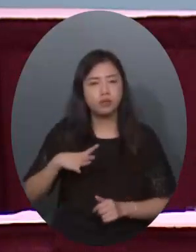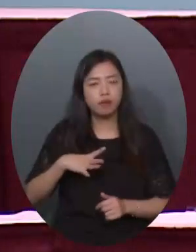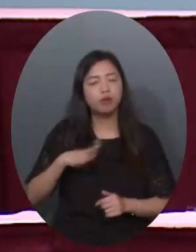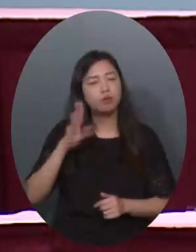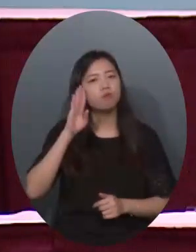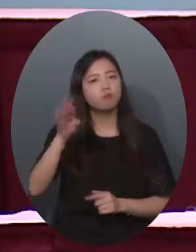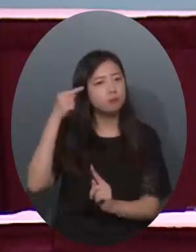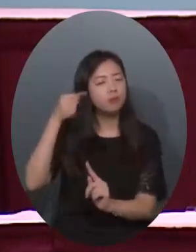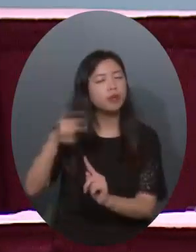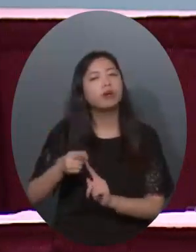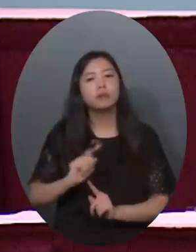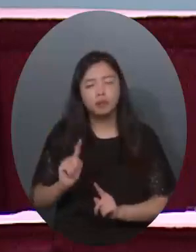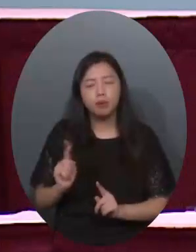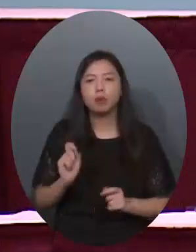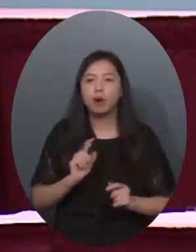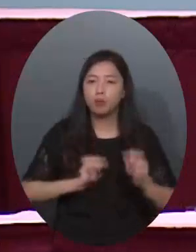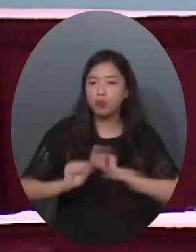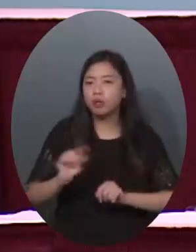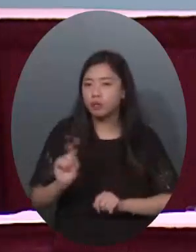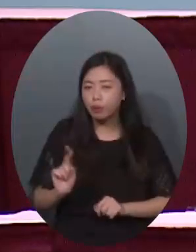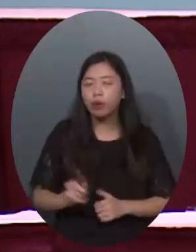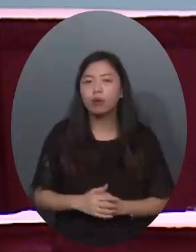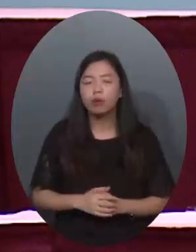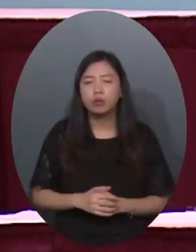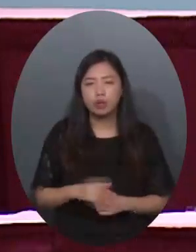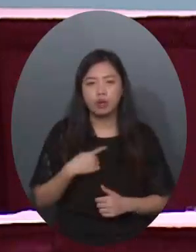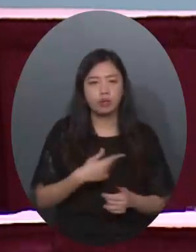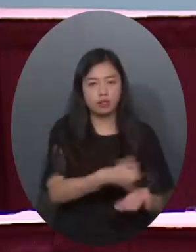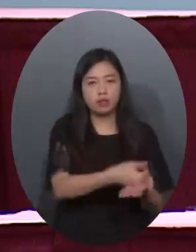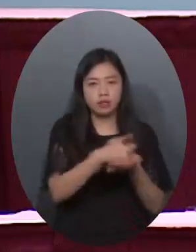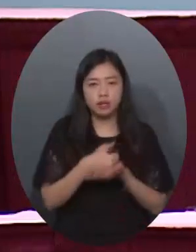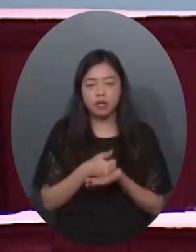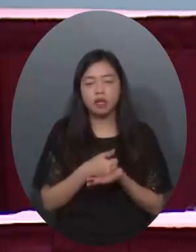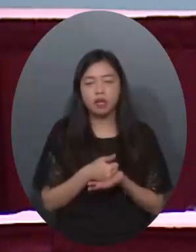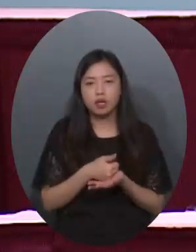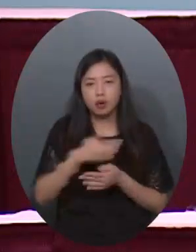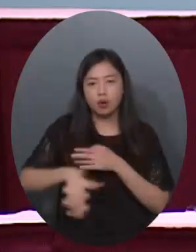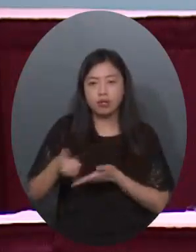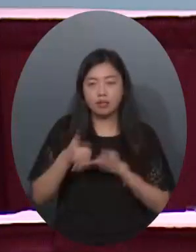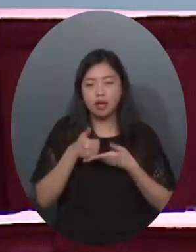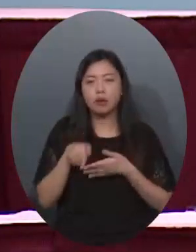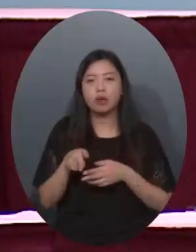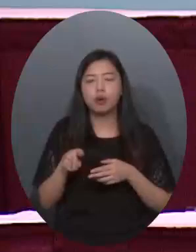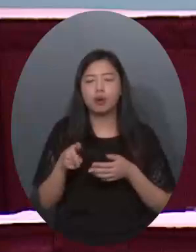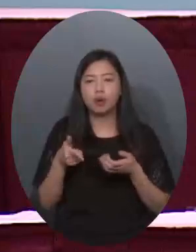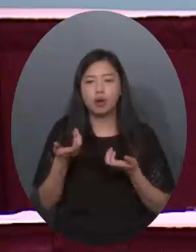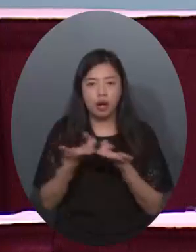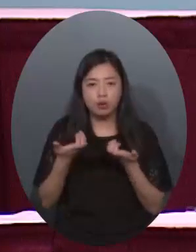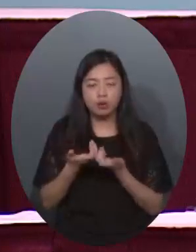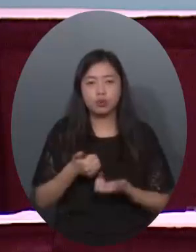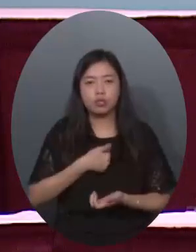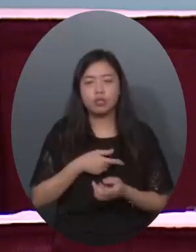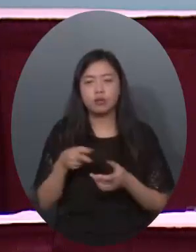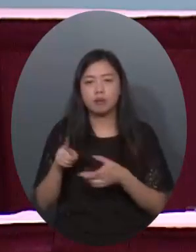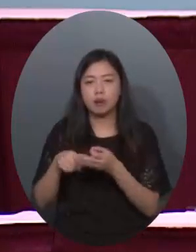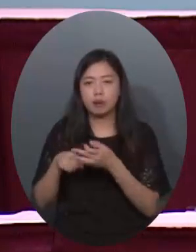景和行動。今日我邀請了公司的外聘核數師畢馬威會計師事務所